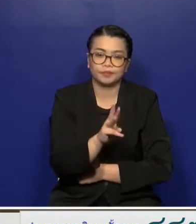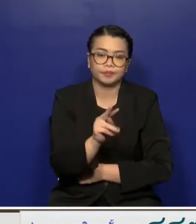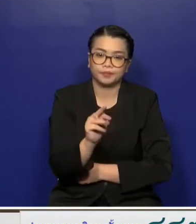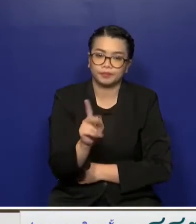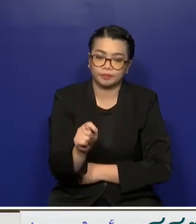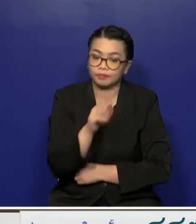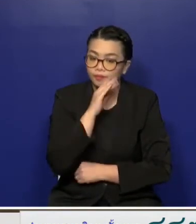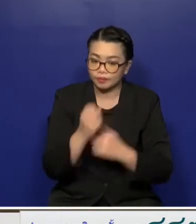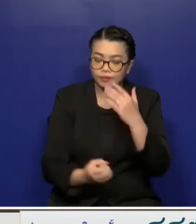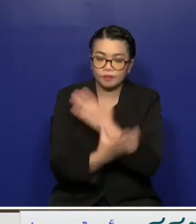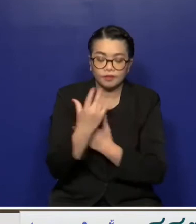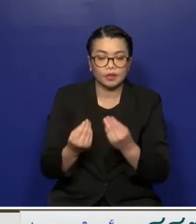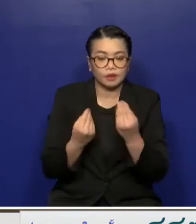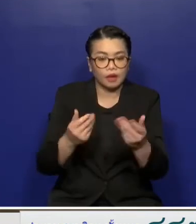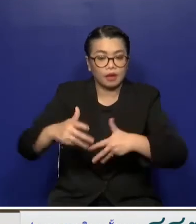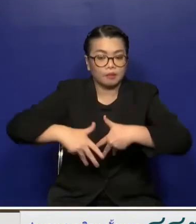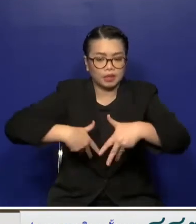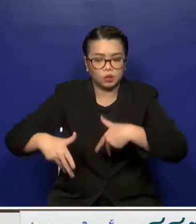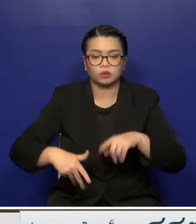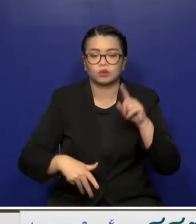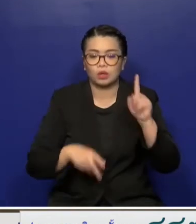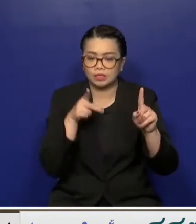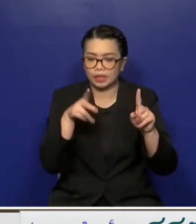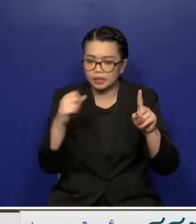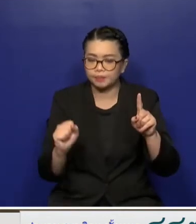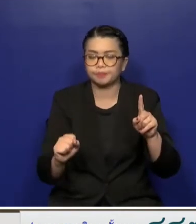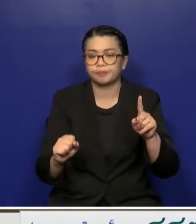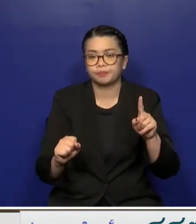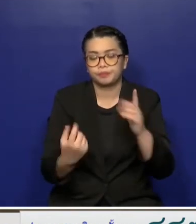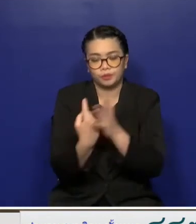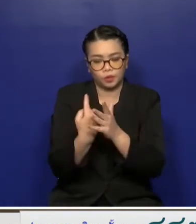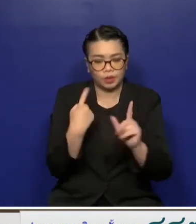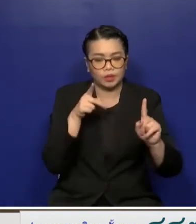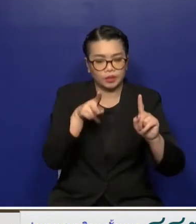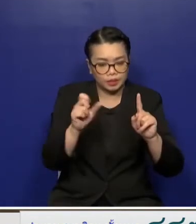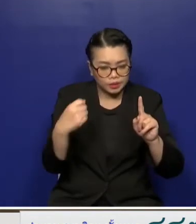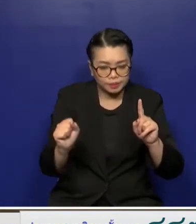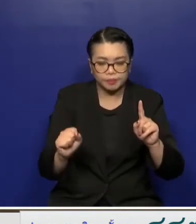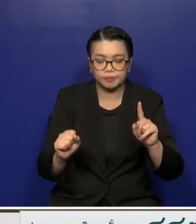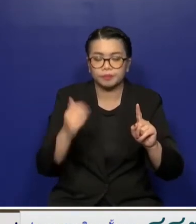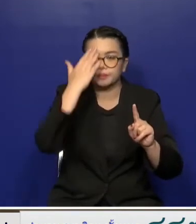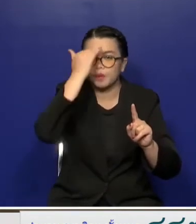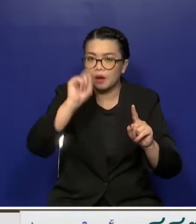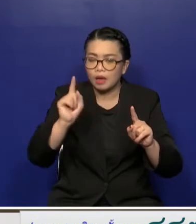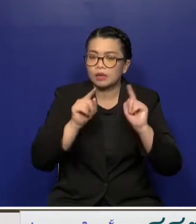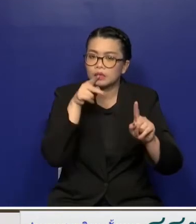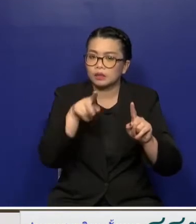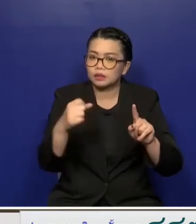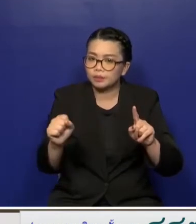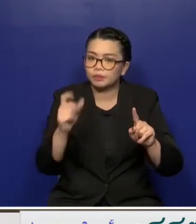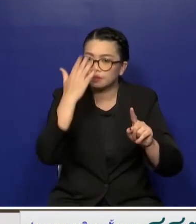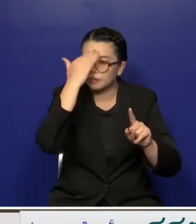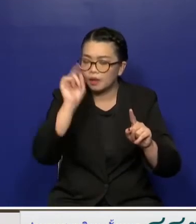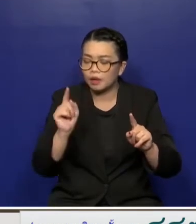ถ้าจะเปิดโอกาสให้ประชาชนจริงๆ1ใน10ครับทำไมต้อง1ใน10ครับท่านประธานเพราะถ้าเรา